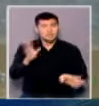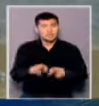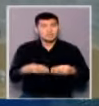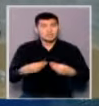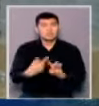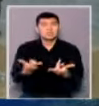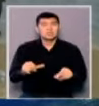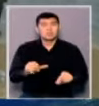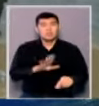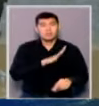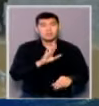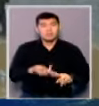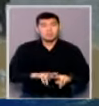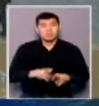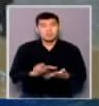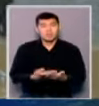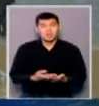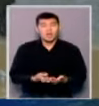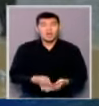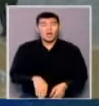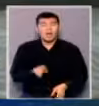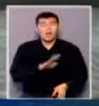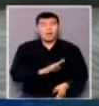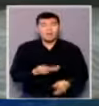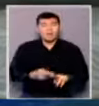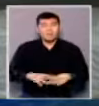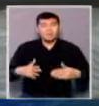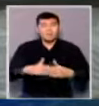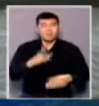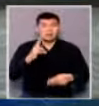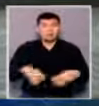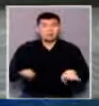семьи, где бы не была горечь утраты близких, потерь.